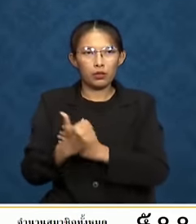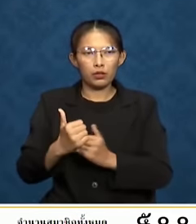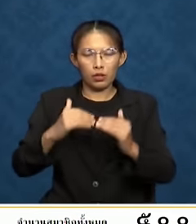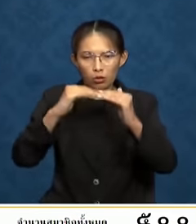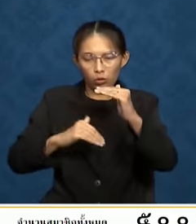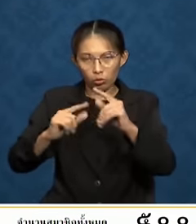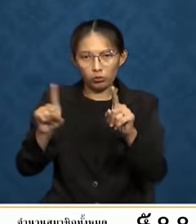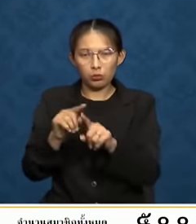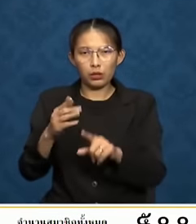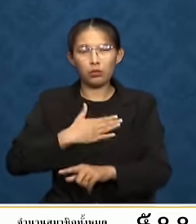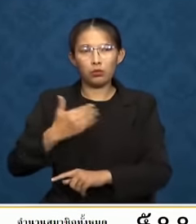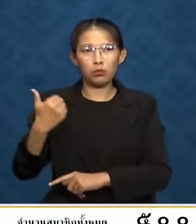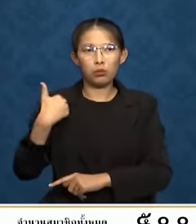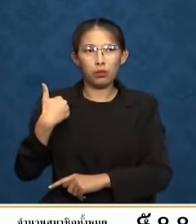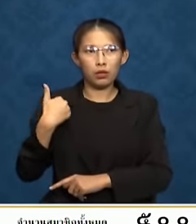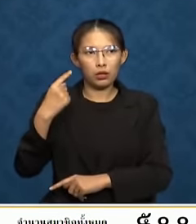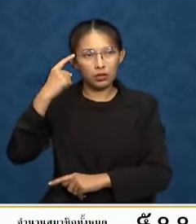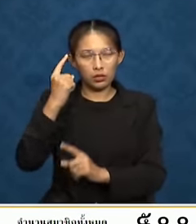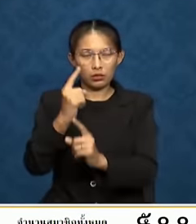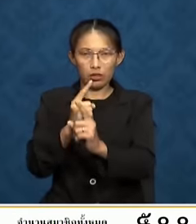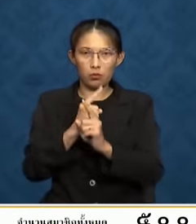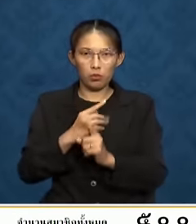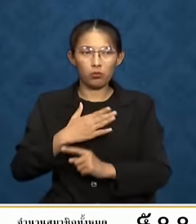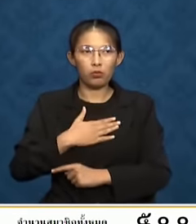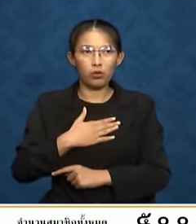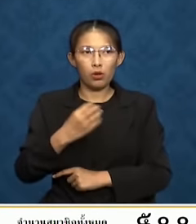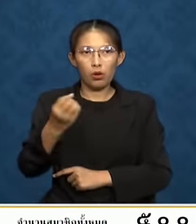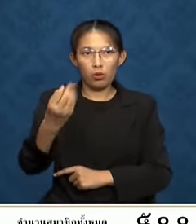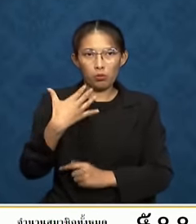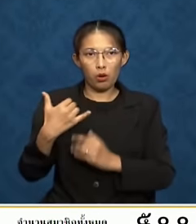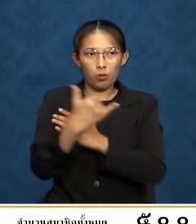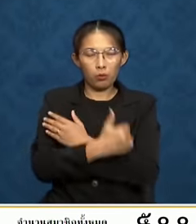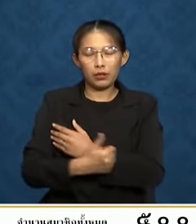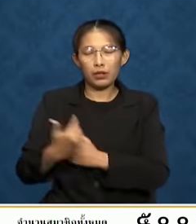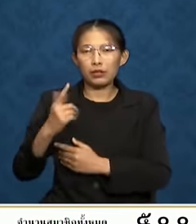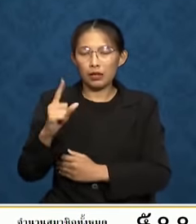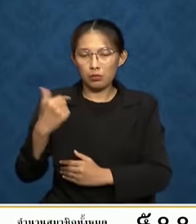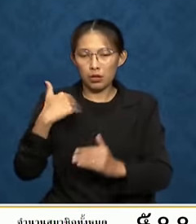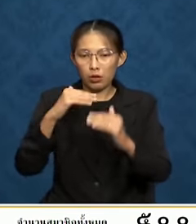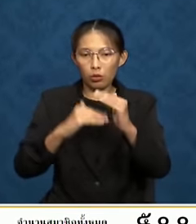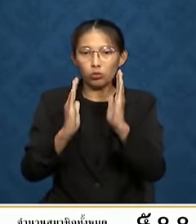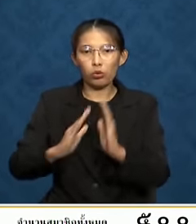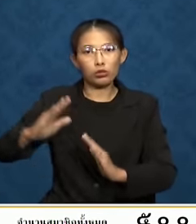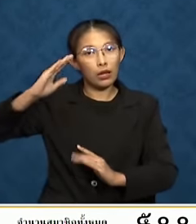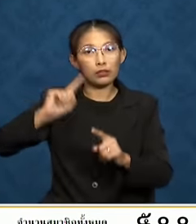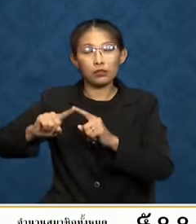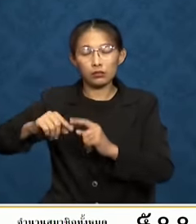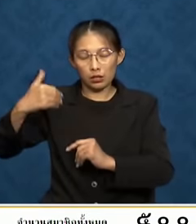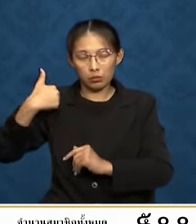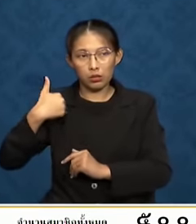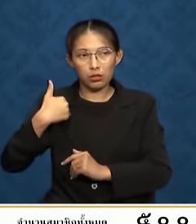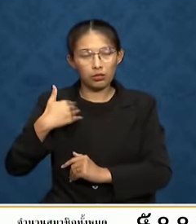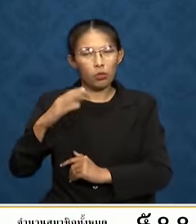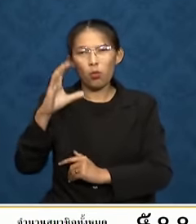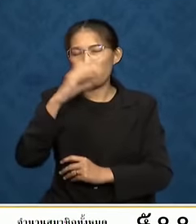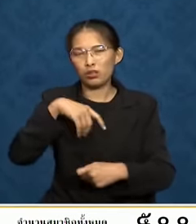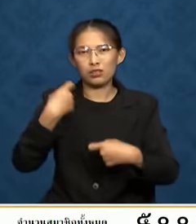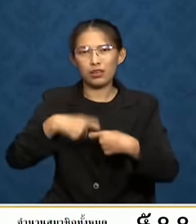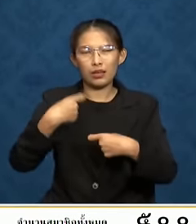เราท่านคิดไปตามผมสิบอกมาสักประเทศที่วันนี้ประเทศไหนกำลังลดกำลังพนหายาก